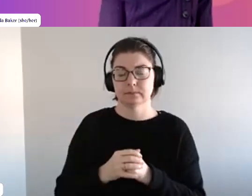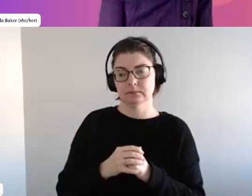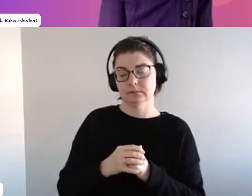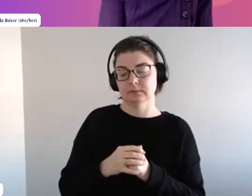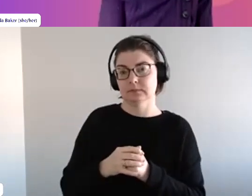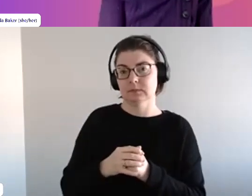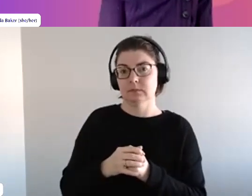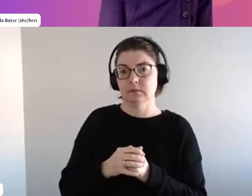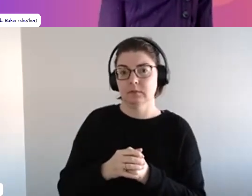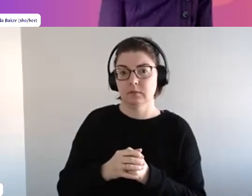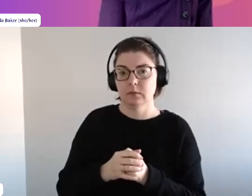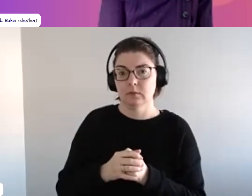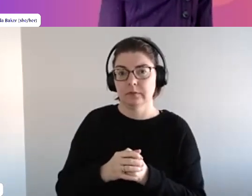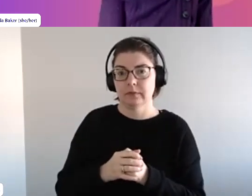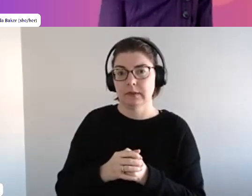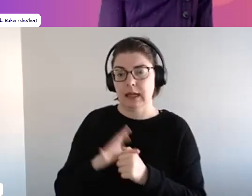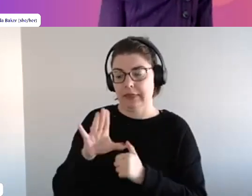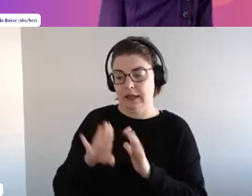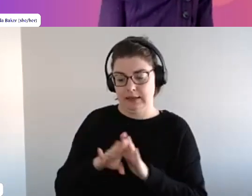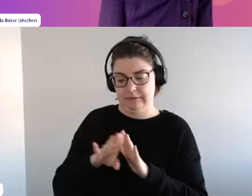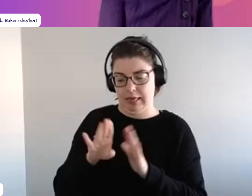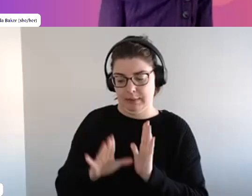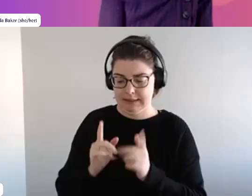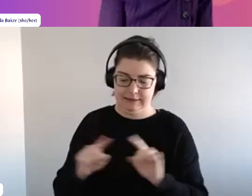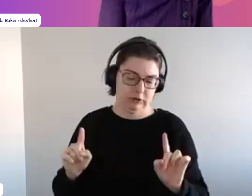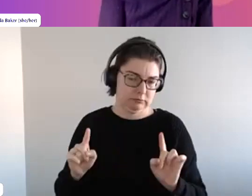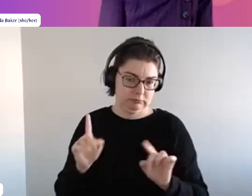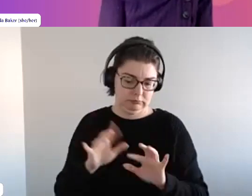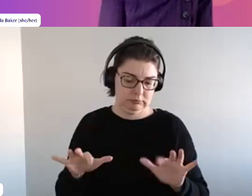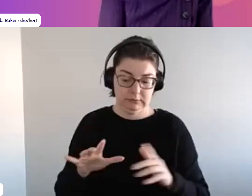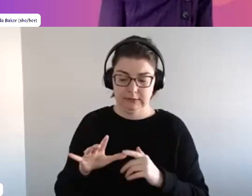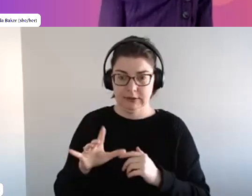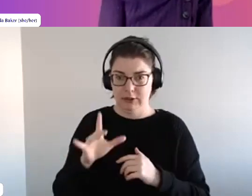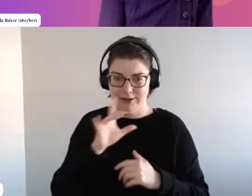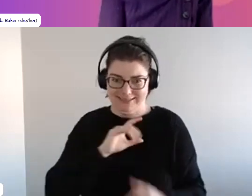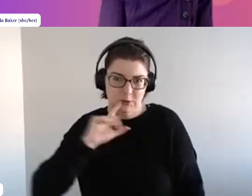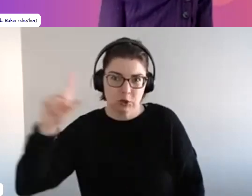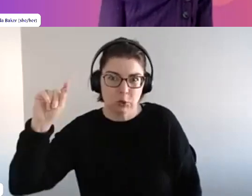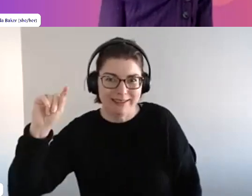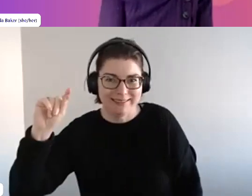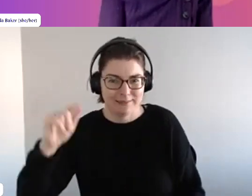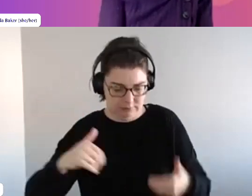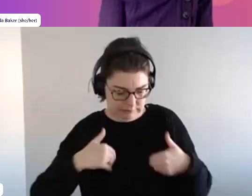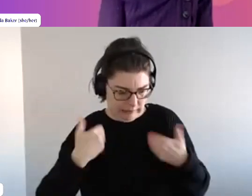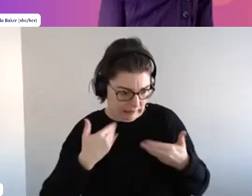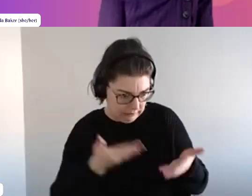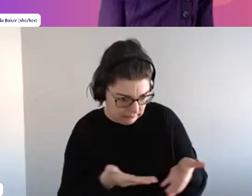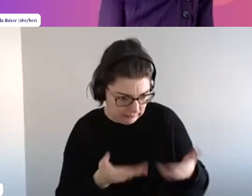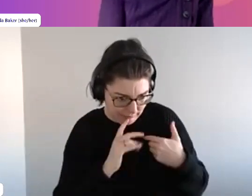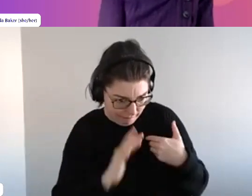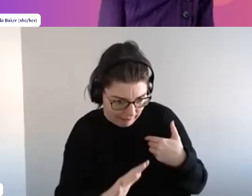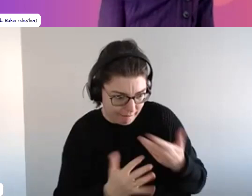conversation peut être difficile parfois avec l'enfant parce qu'il n'est pas là sur le plan développemental ce n'est pas quelqu'un qui a 20 ans